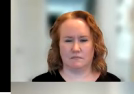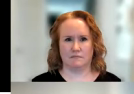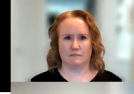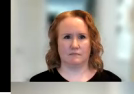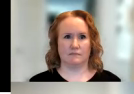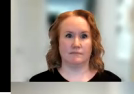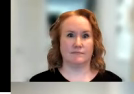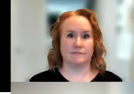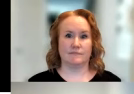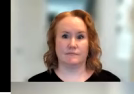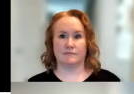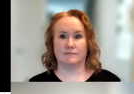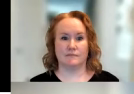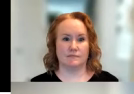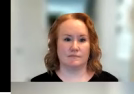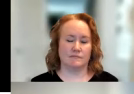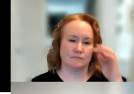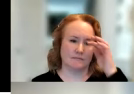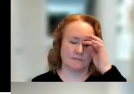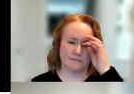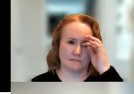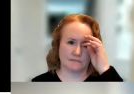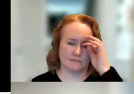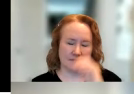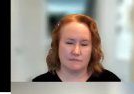til formålsparagrafen I paragraf 1.